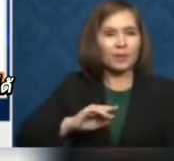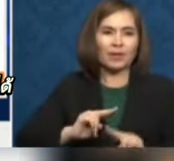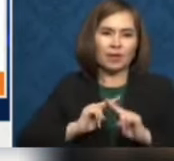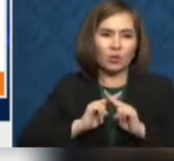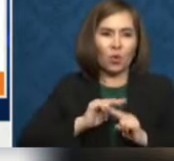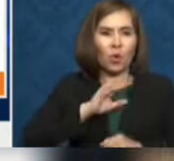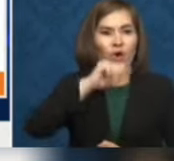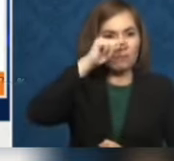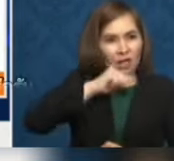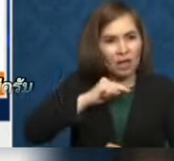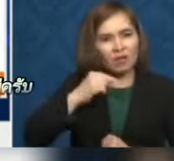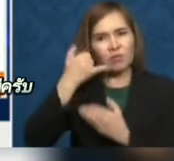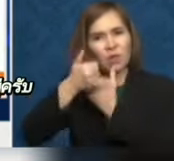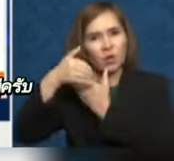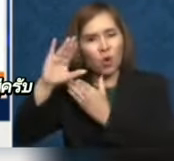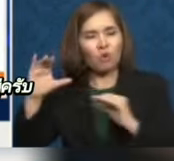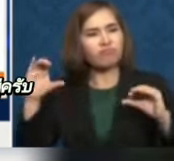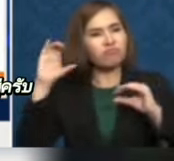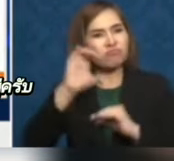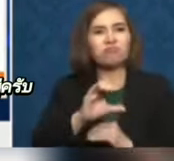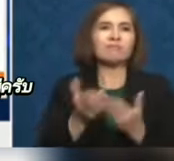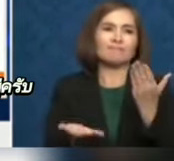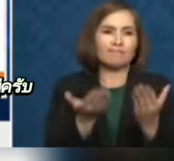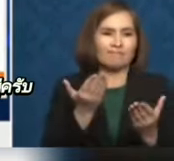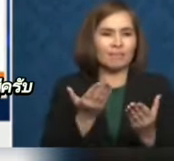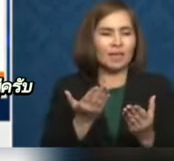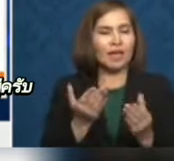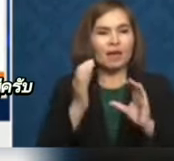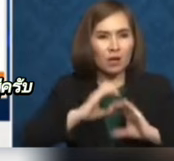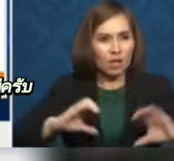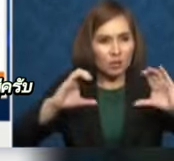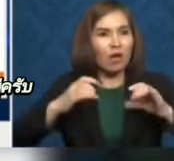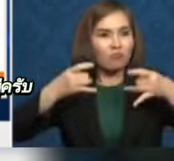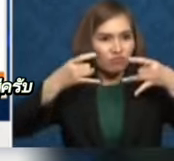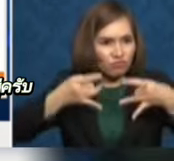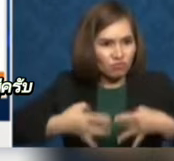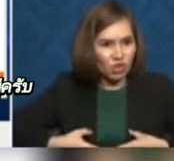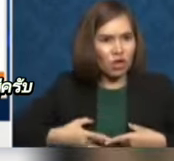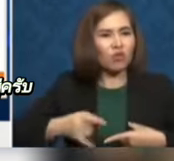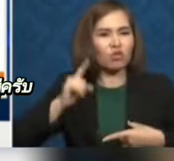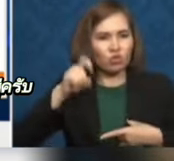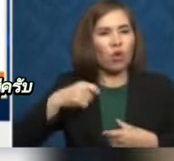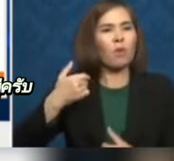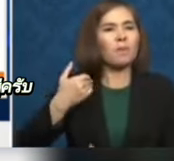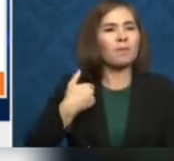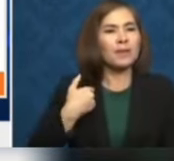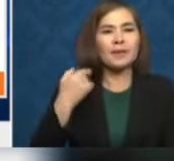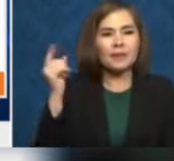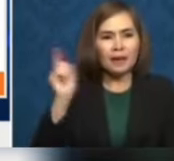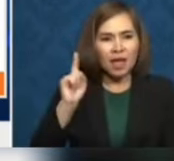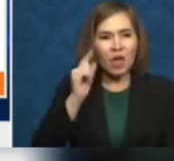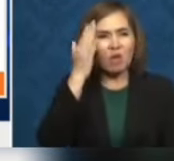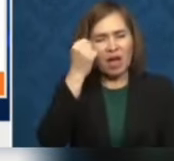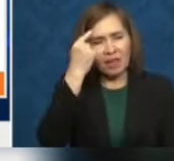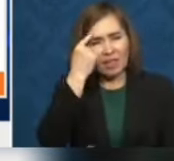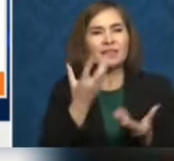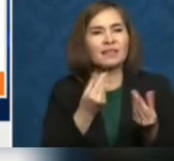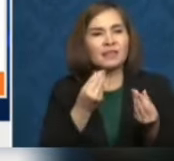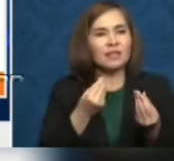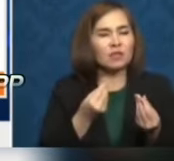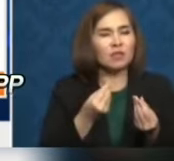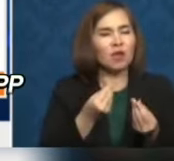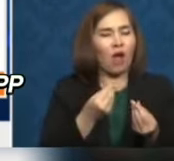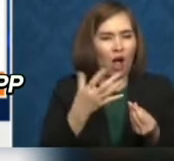ประเทศก็ได้แต่ความเสี่ยงที่รัฐบาลต้องมีส่วนเกี่ยวข้องมากกว่าการเวรคืนที่ดินมีอยู่ครับมอเตอร์เวย์ที่ดิน